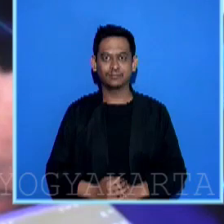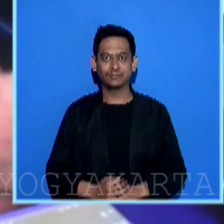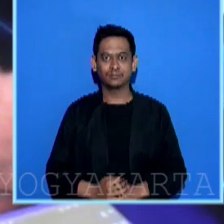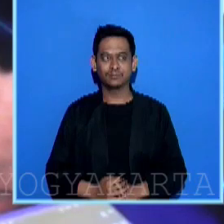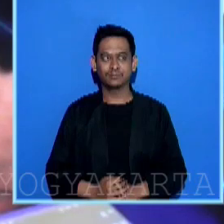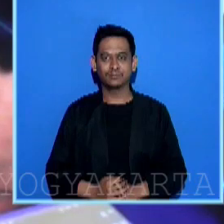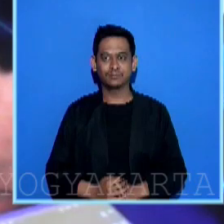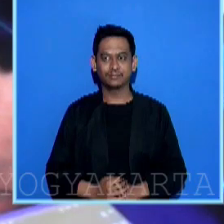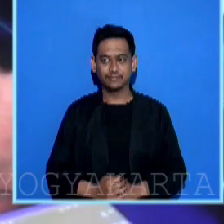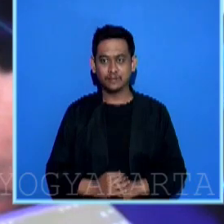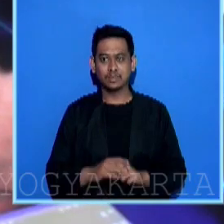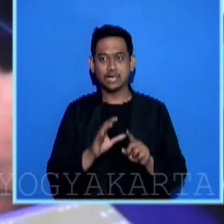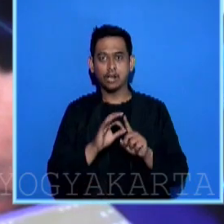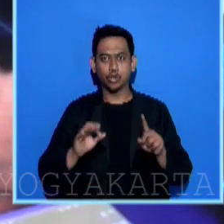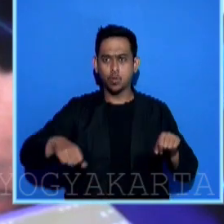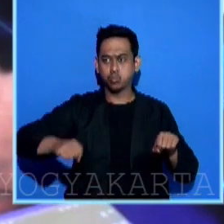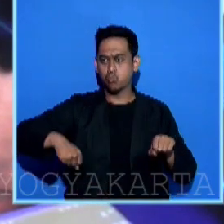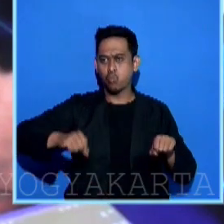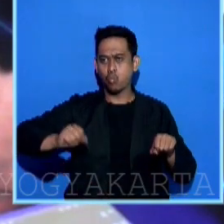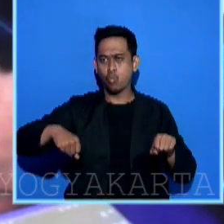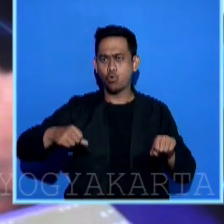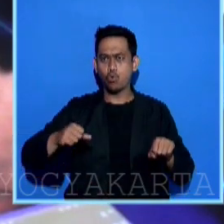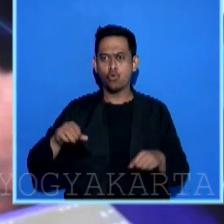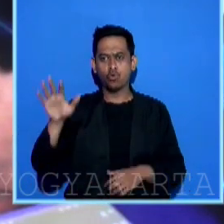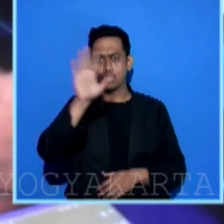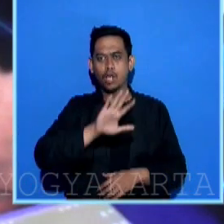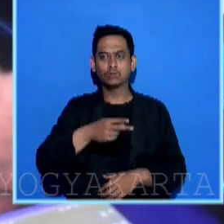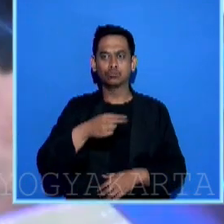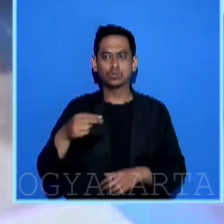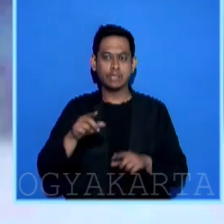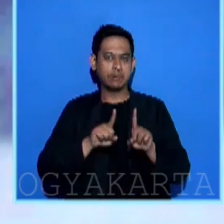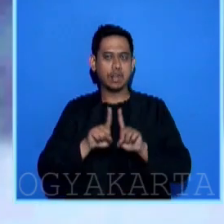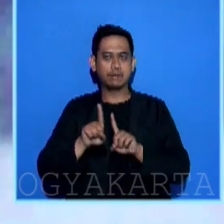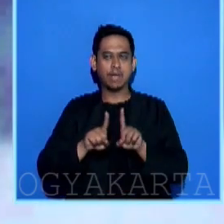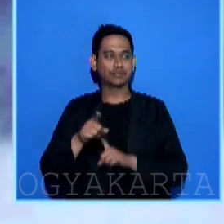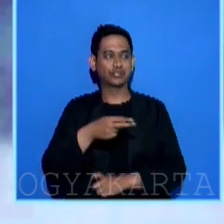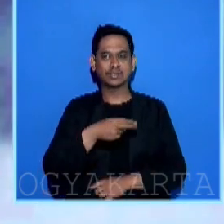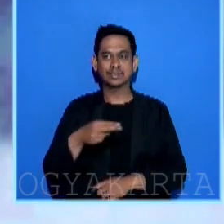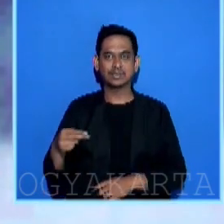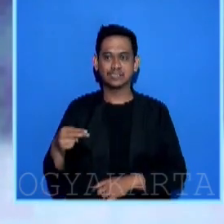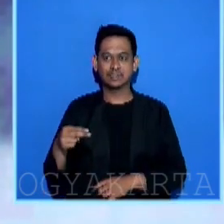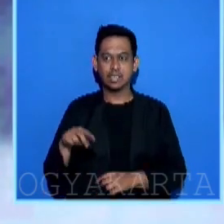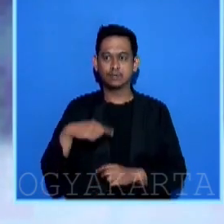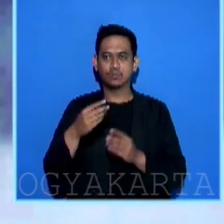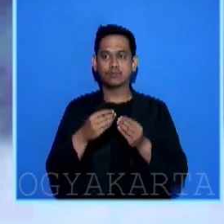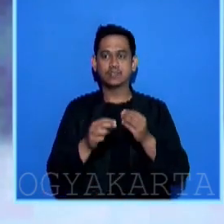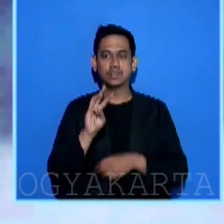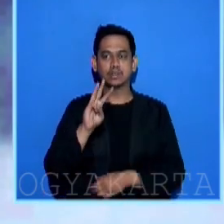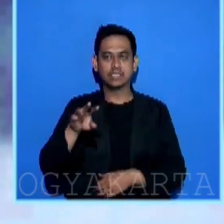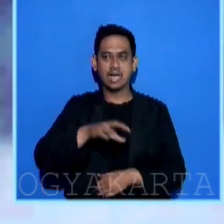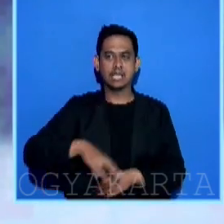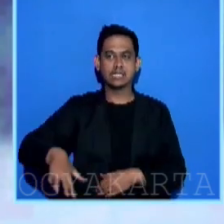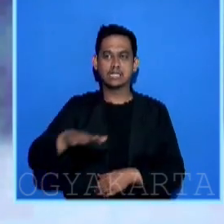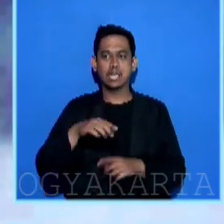ratusan pembalap motor trail setanah air bersaing di event olahraga Indonesia Heart andenduro putaran 3 di kawasan bangker kali